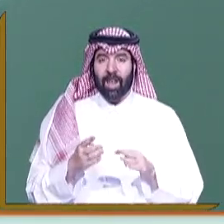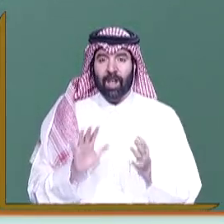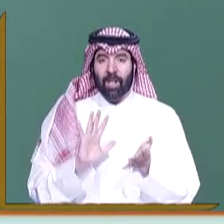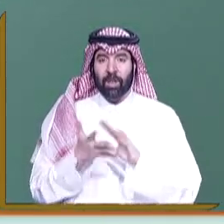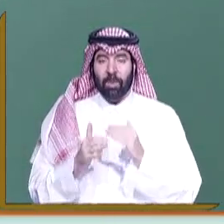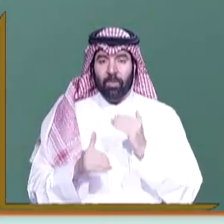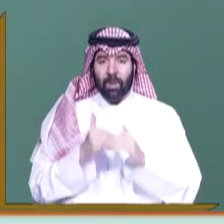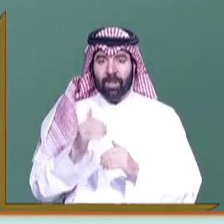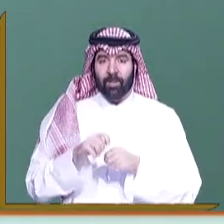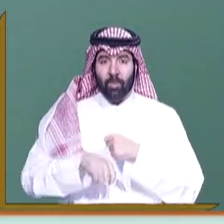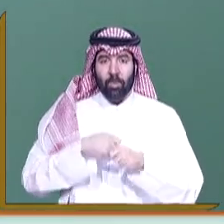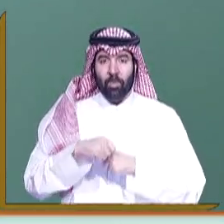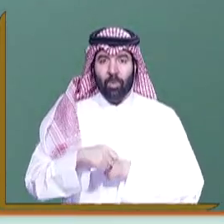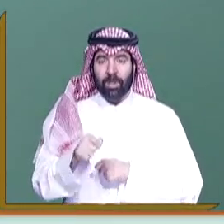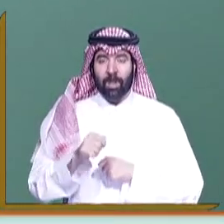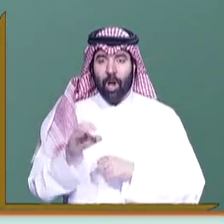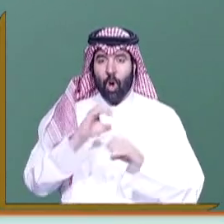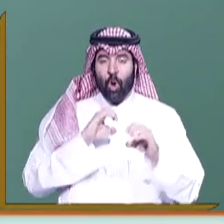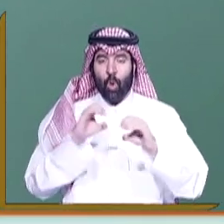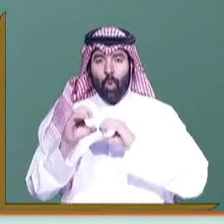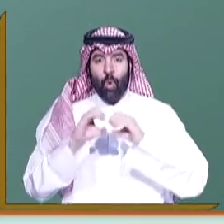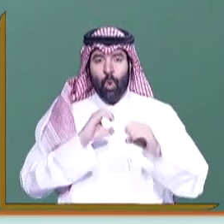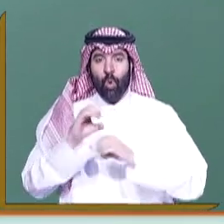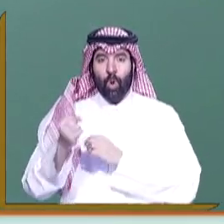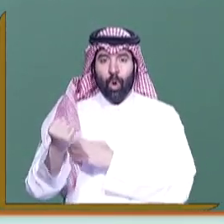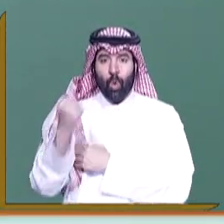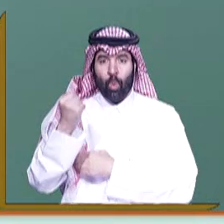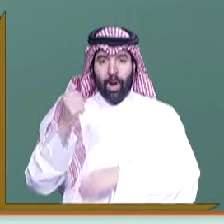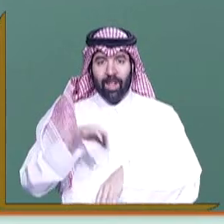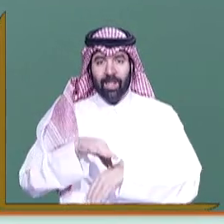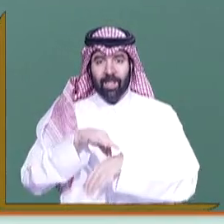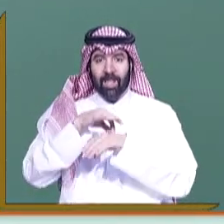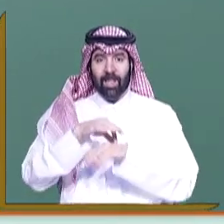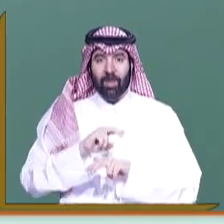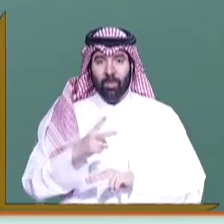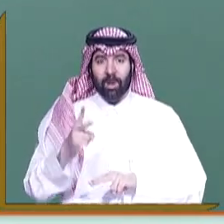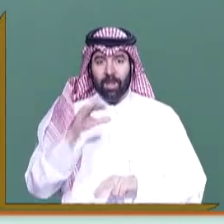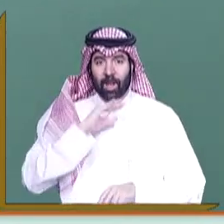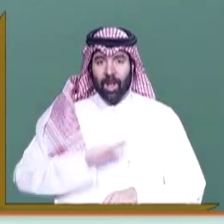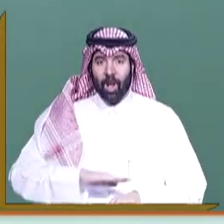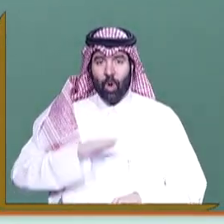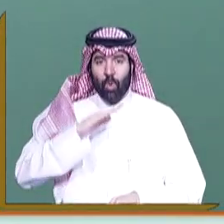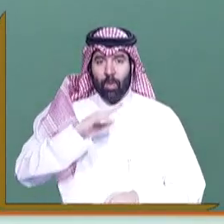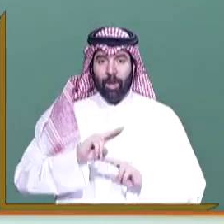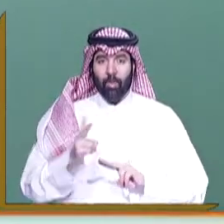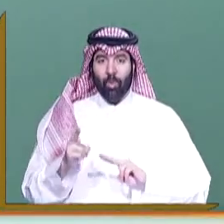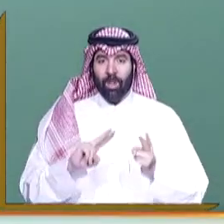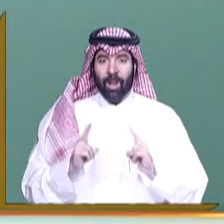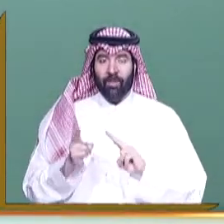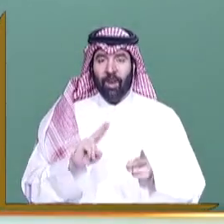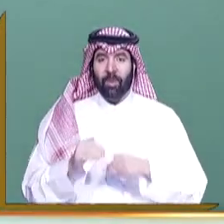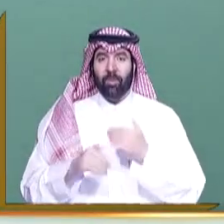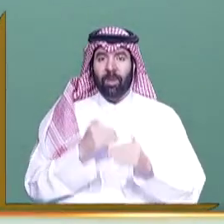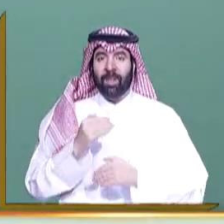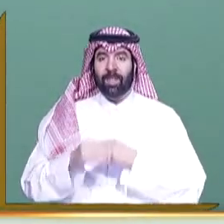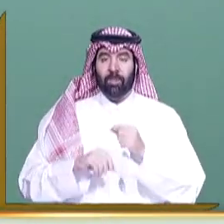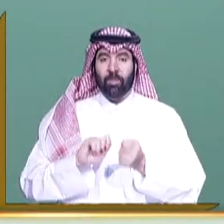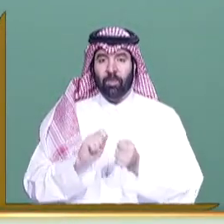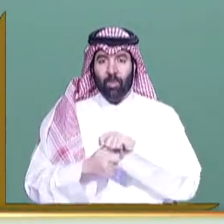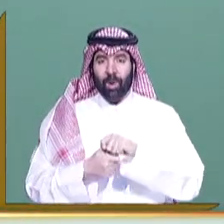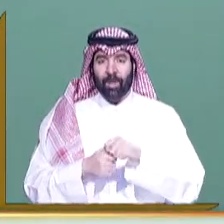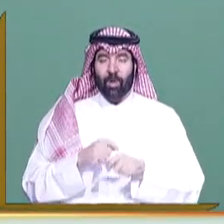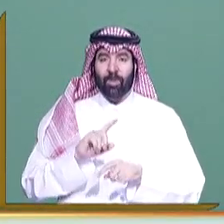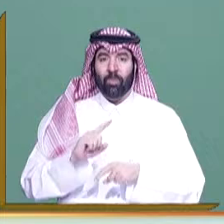مستدامة تبتكر حلولا للقدرات البشرية من الفئات العمرية كافة ولإحداث تحولات